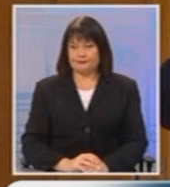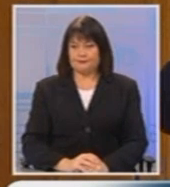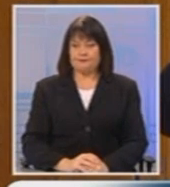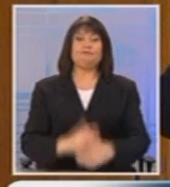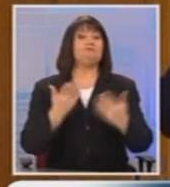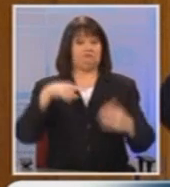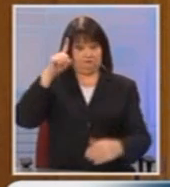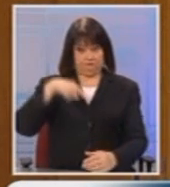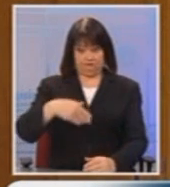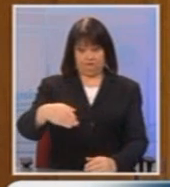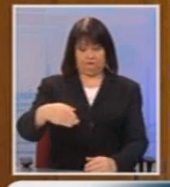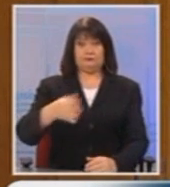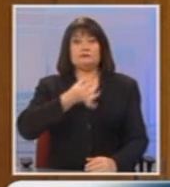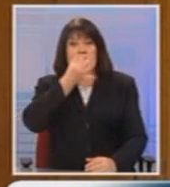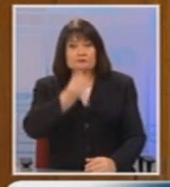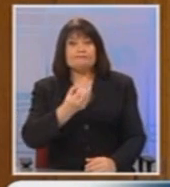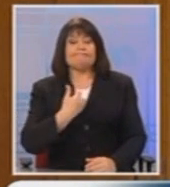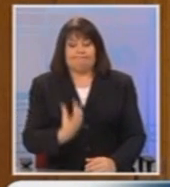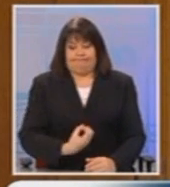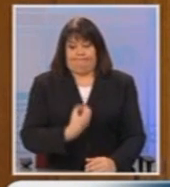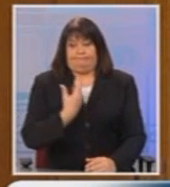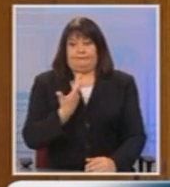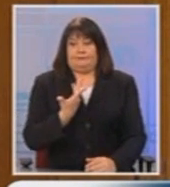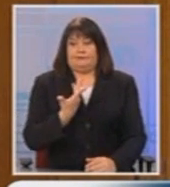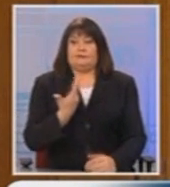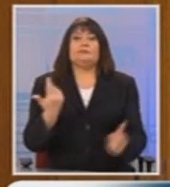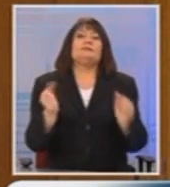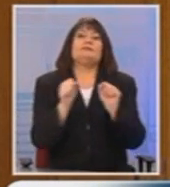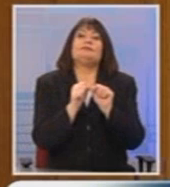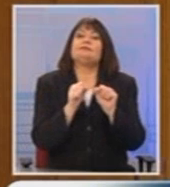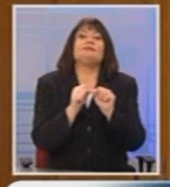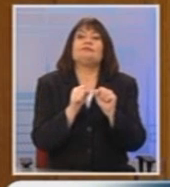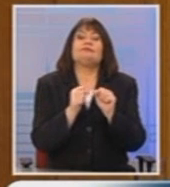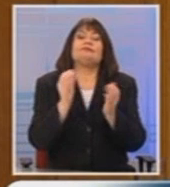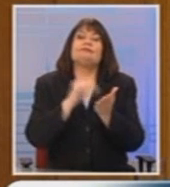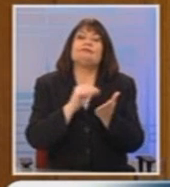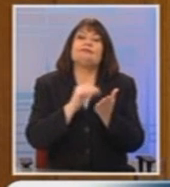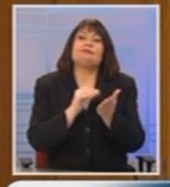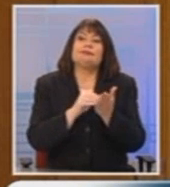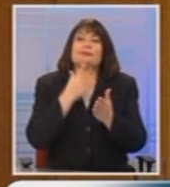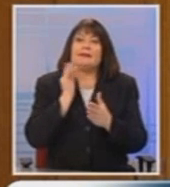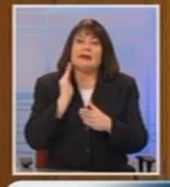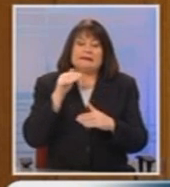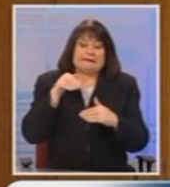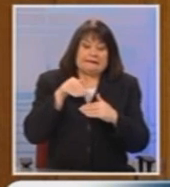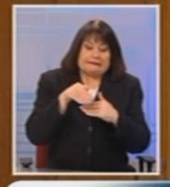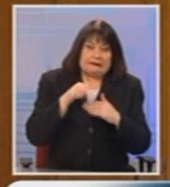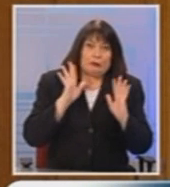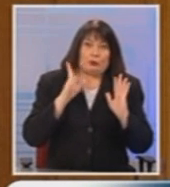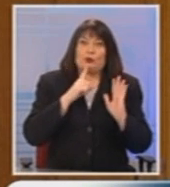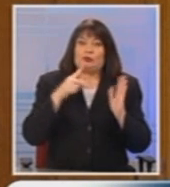Και αυτές τις μέρες, λέω, ένιωθα αυτό πόσο κοντά είμαστε ξανά στην κόψη όπως το